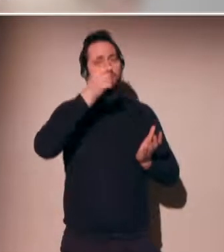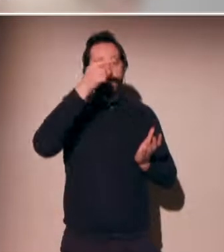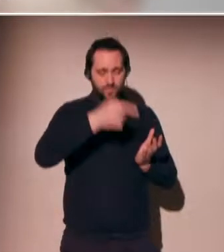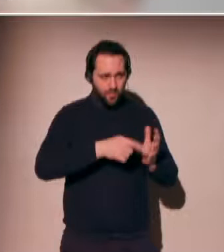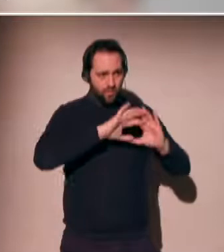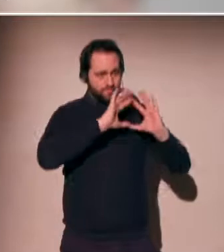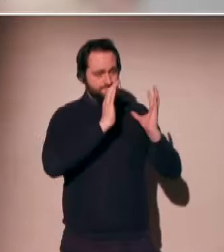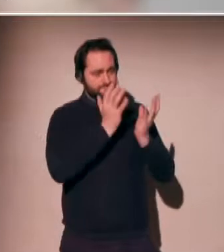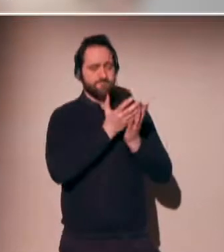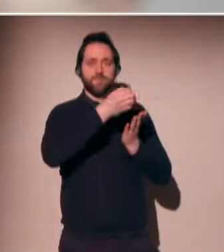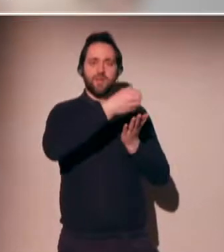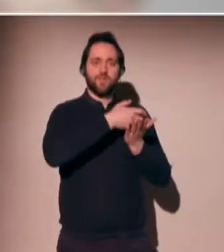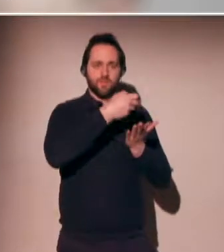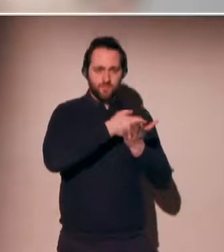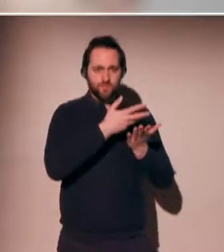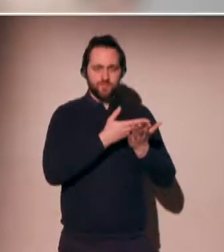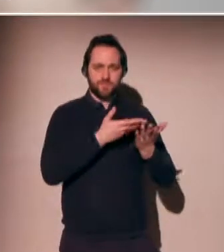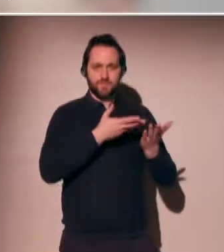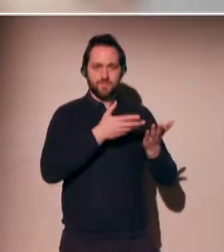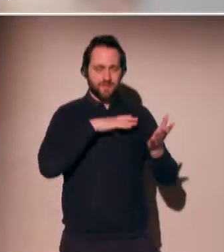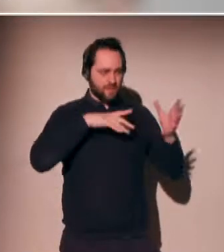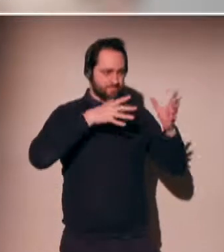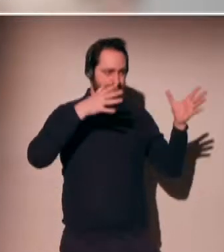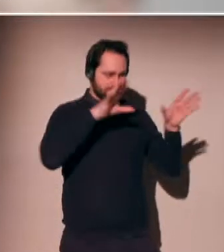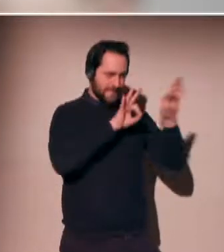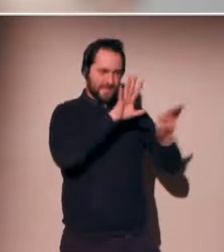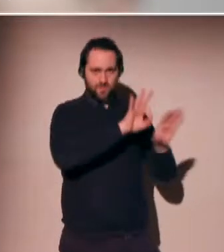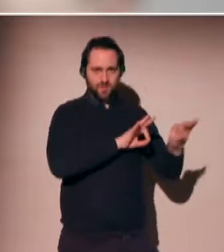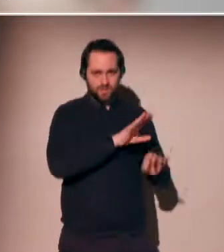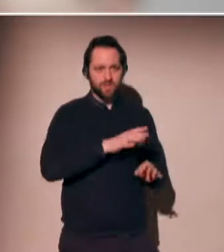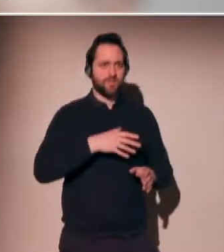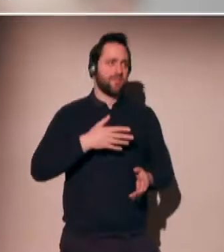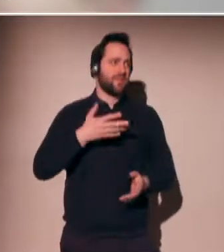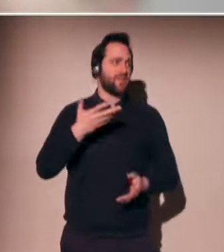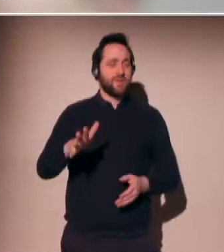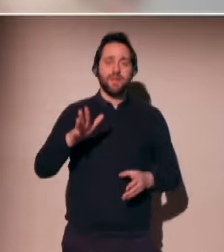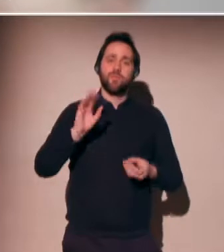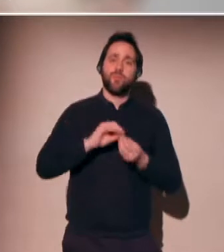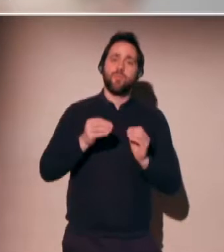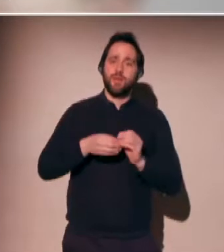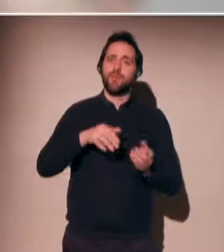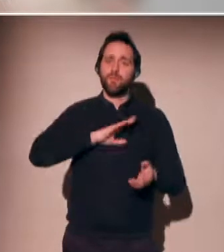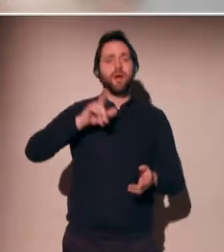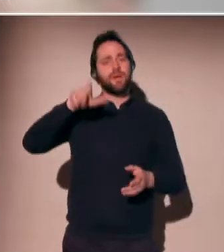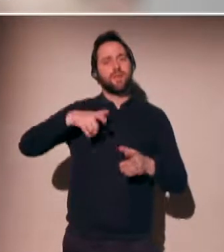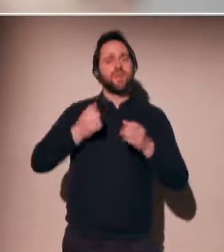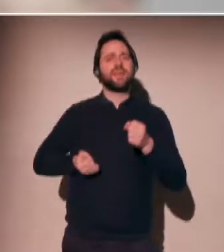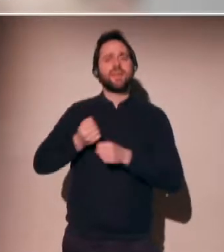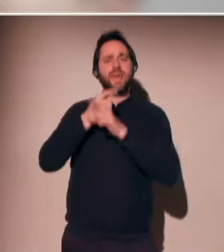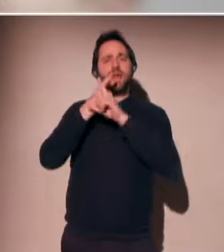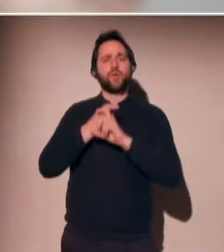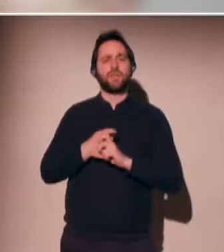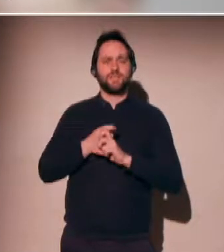qui développent les algorithmes se cachent derrière le mur de l'autorité que représentent les mathématiques. Et ce